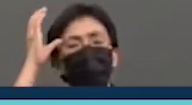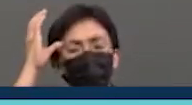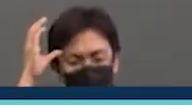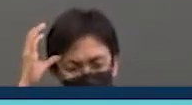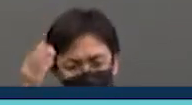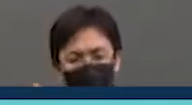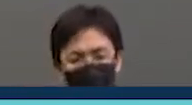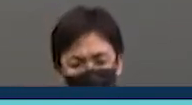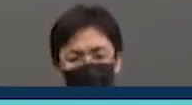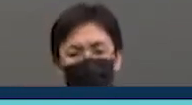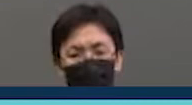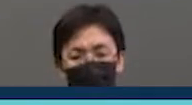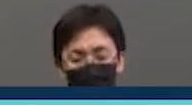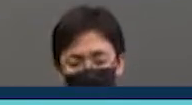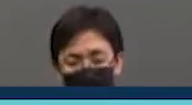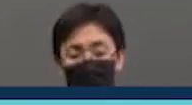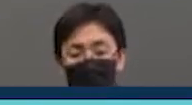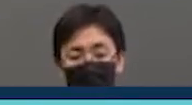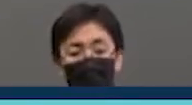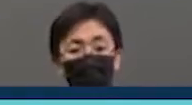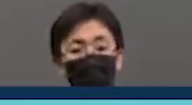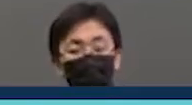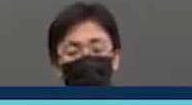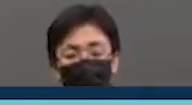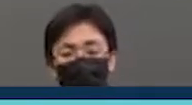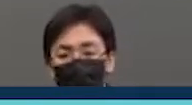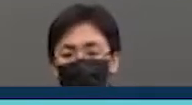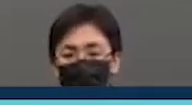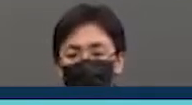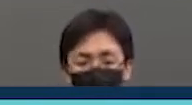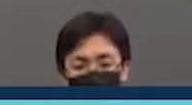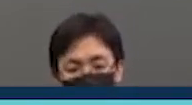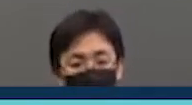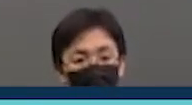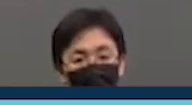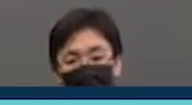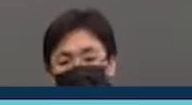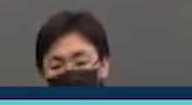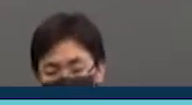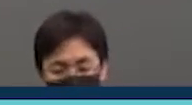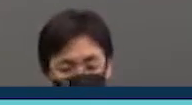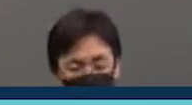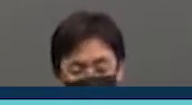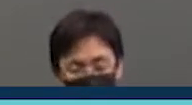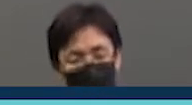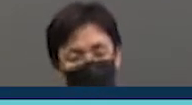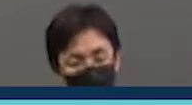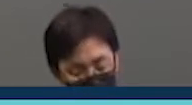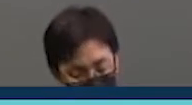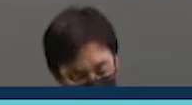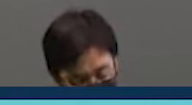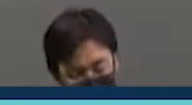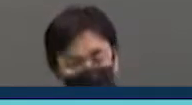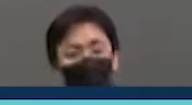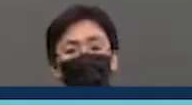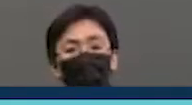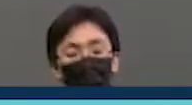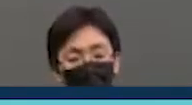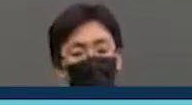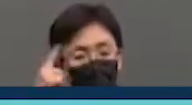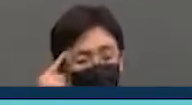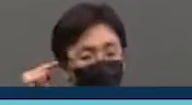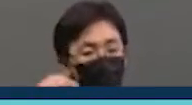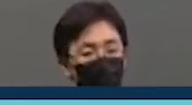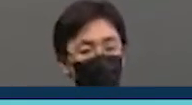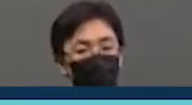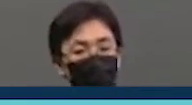ทั้งนี้ปปส.ได้ดำเนินการตามนโยบายรัฐบาลในการให้ความสำคัญกับกลุ่มเยาวชนทั้งในประเทศและนอกประเทศโดยจะ